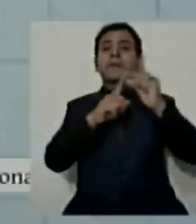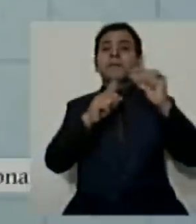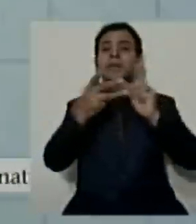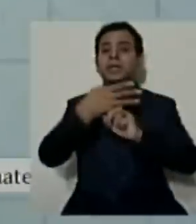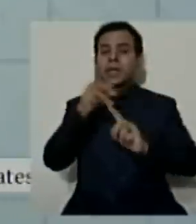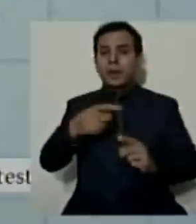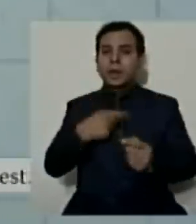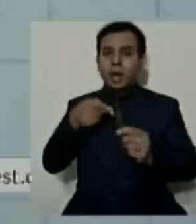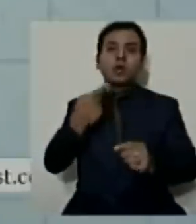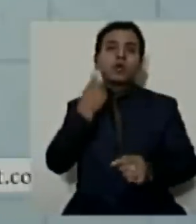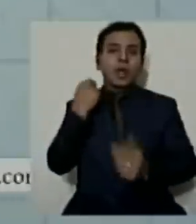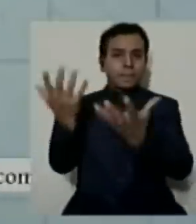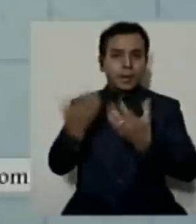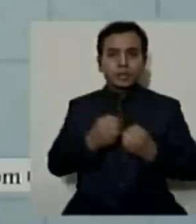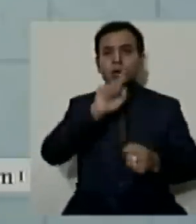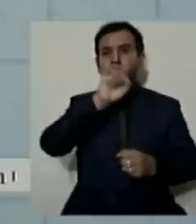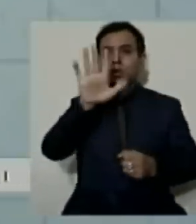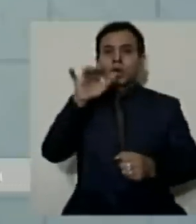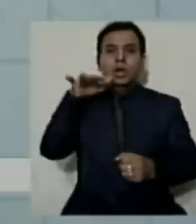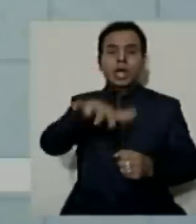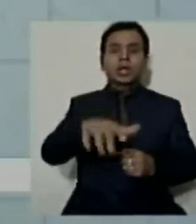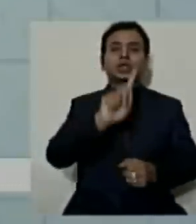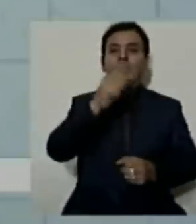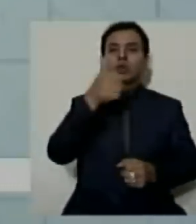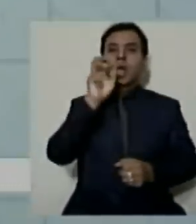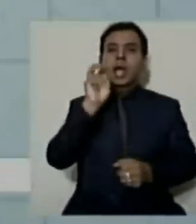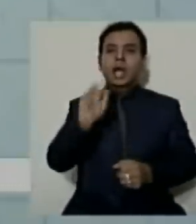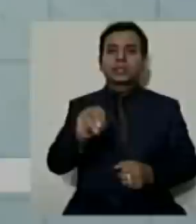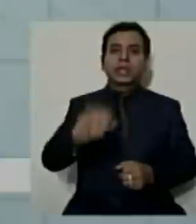15,16,190 এবং বিতরণ হয়েছে এ পর্যন্ত